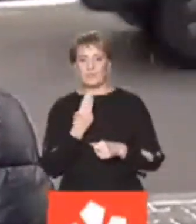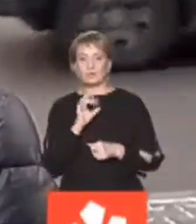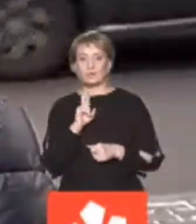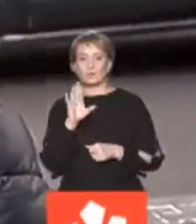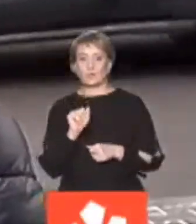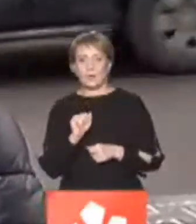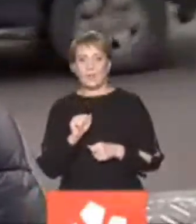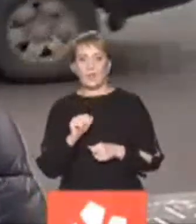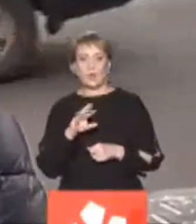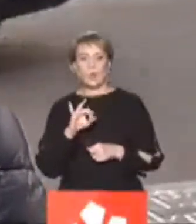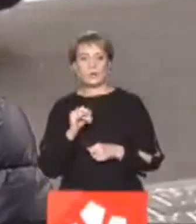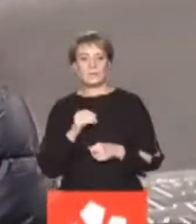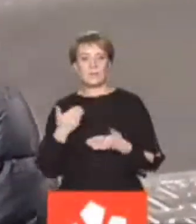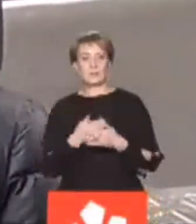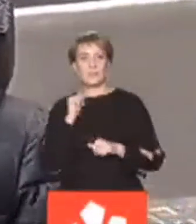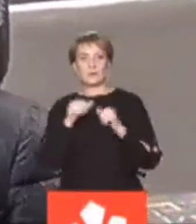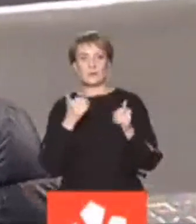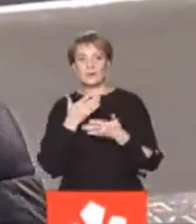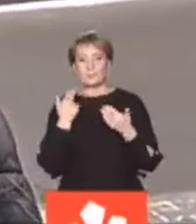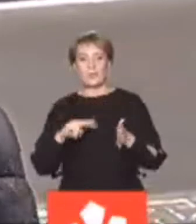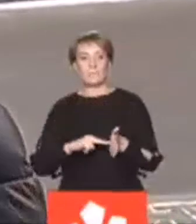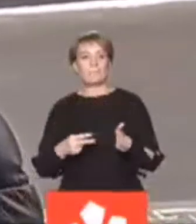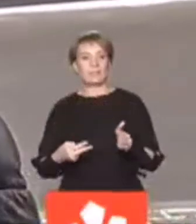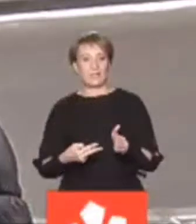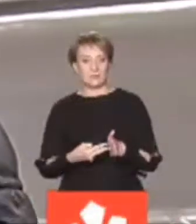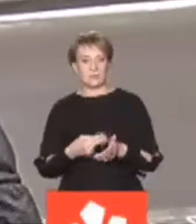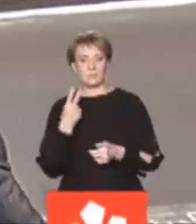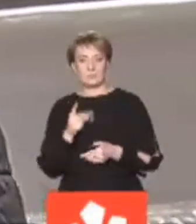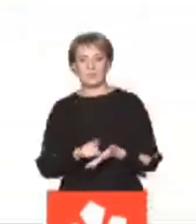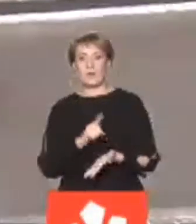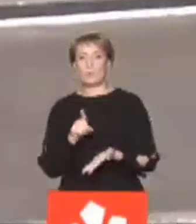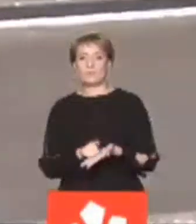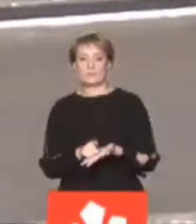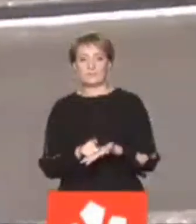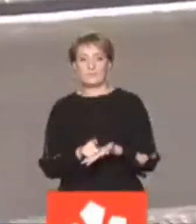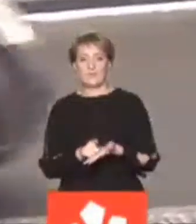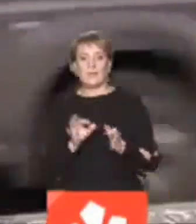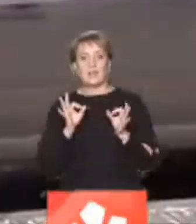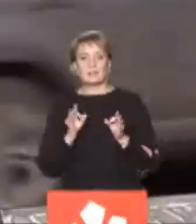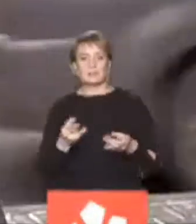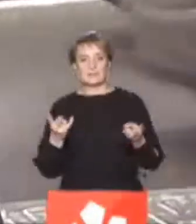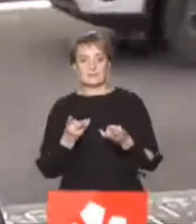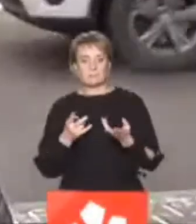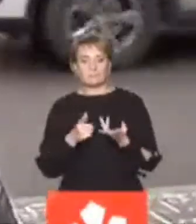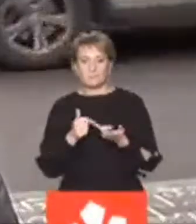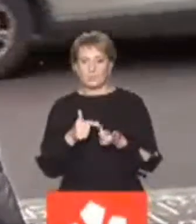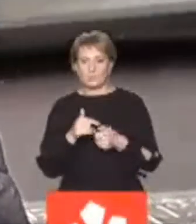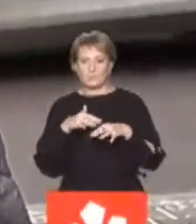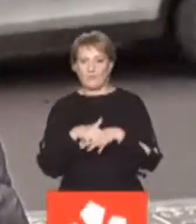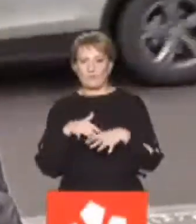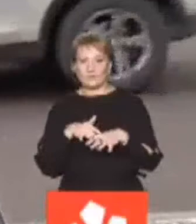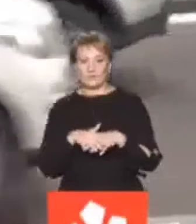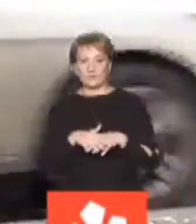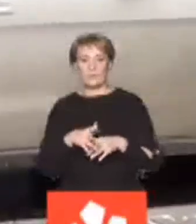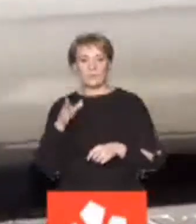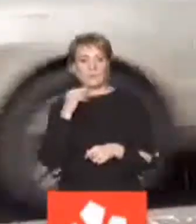року немає. От. Тому планую, мабуть, дві страви обов'язково. Насправді, треба сісти перерахувати. Враховуючи